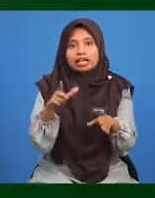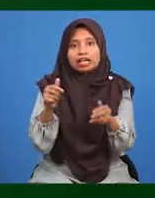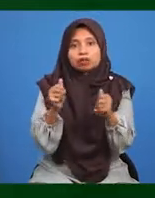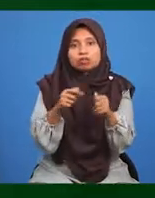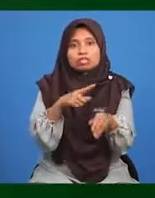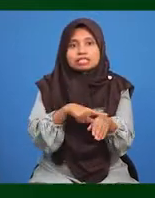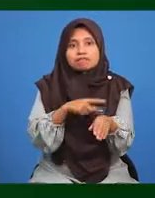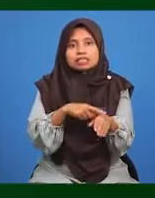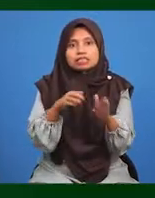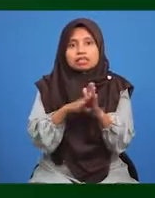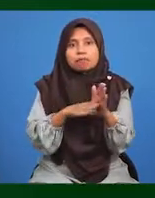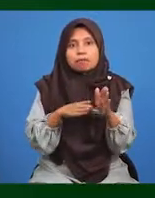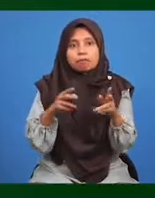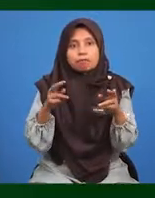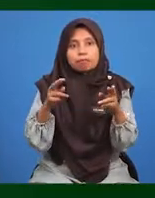pakaian itu.